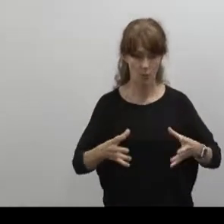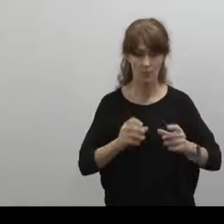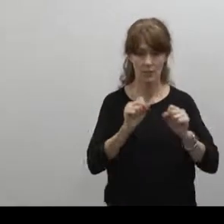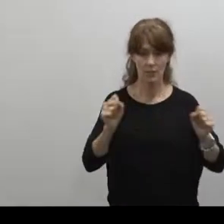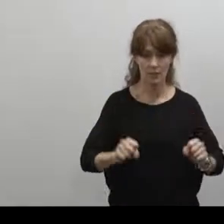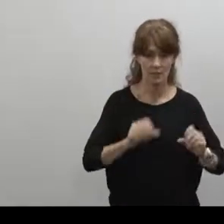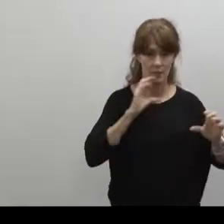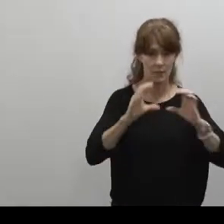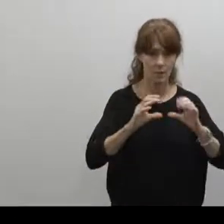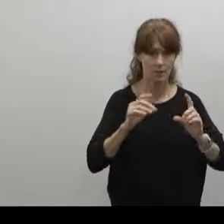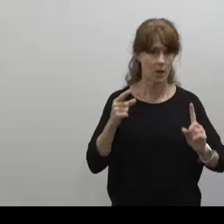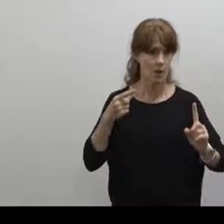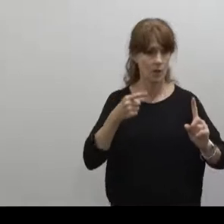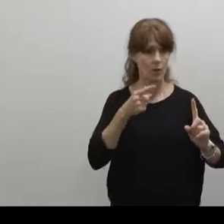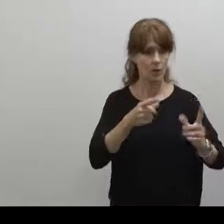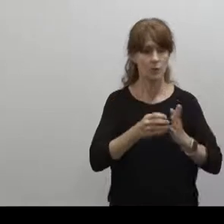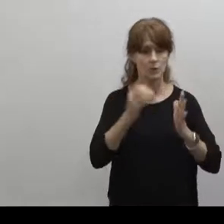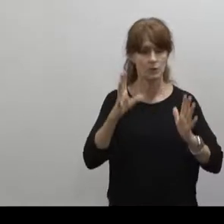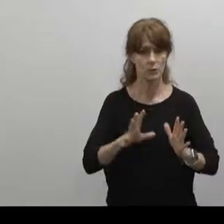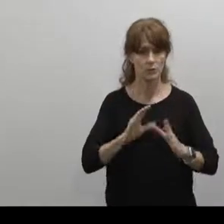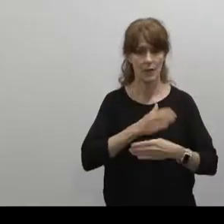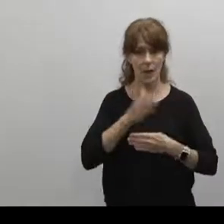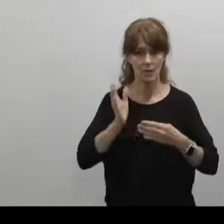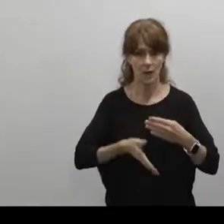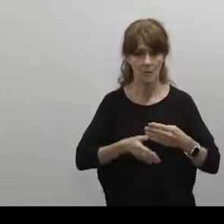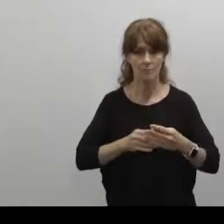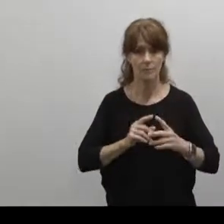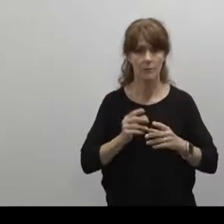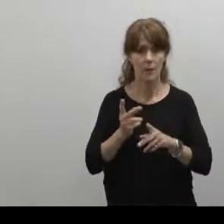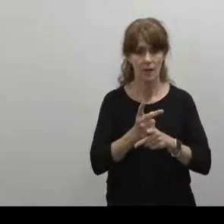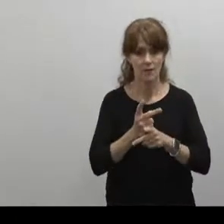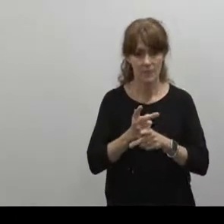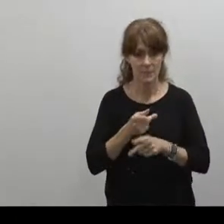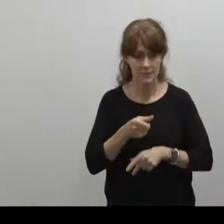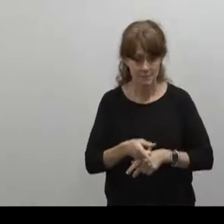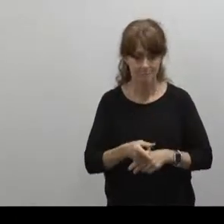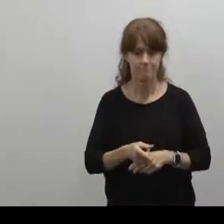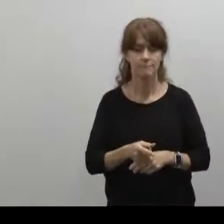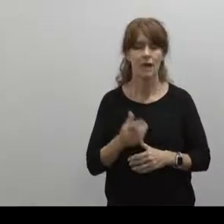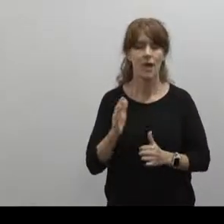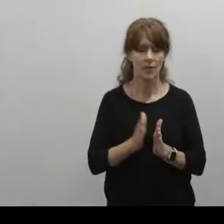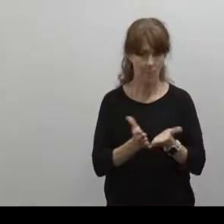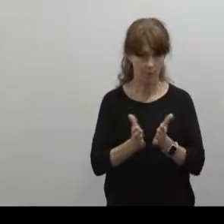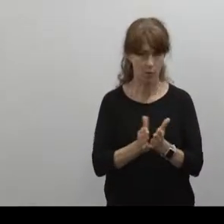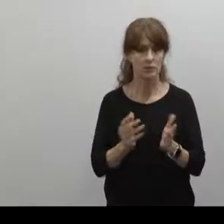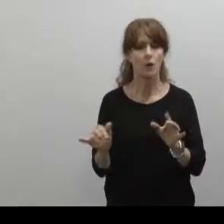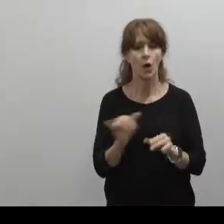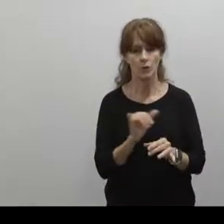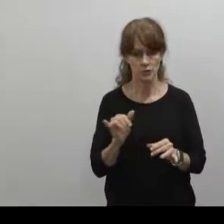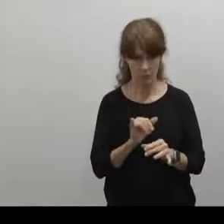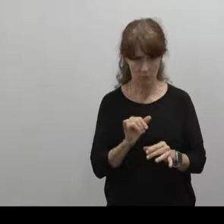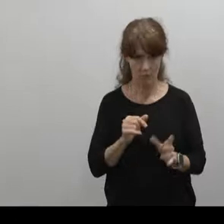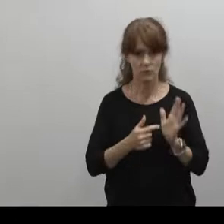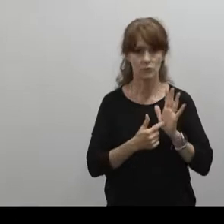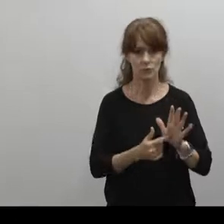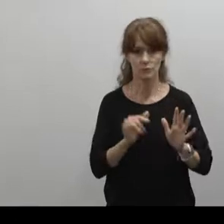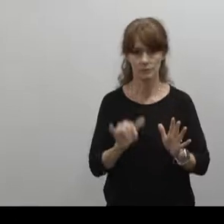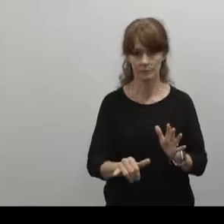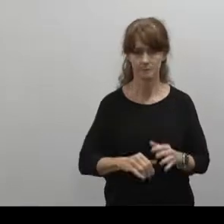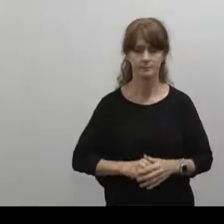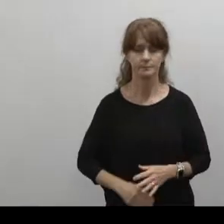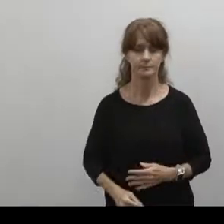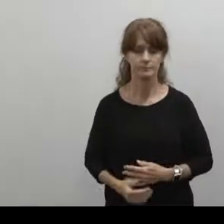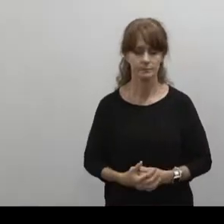ban châu này quạt rui ta hơi nữa dương prang prang thuê ca sang cọt một lư lật tập hồ cắn tay trang sập rập chuối sa